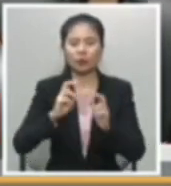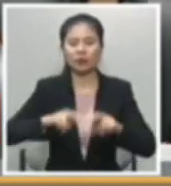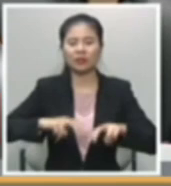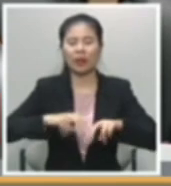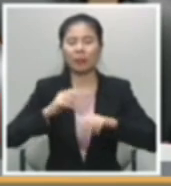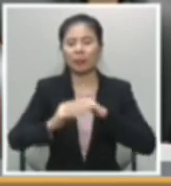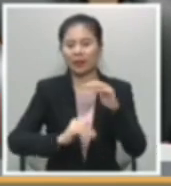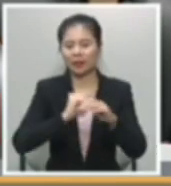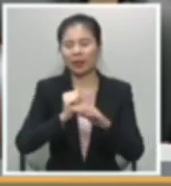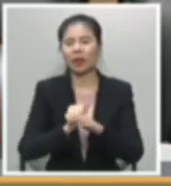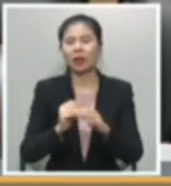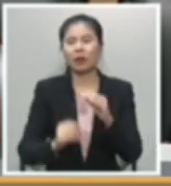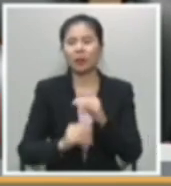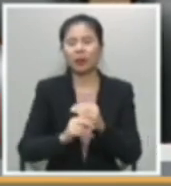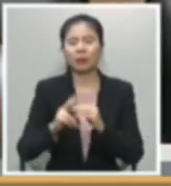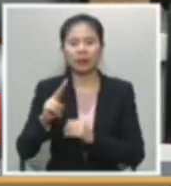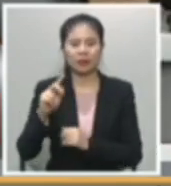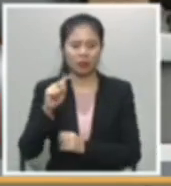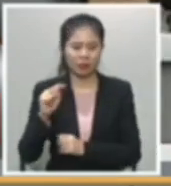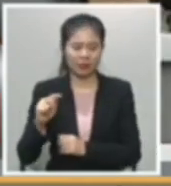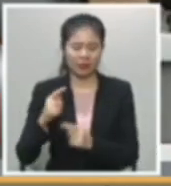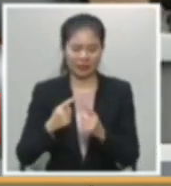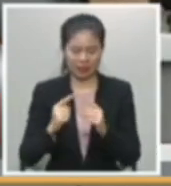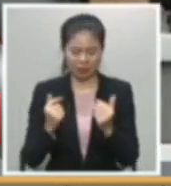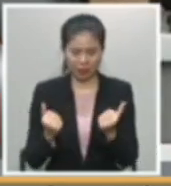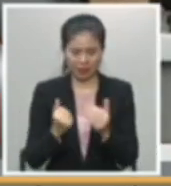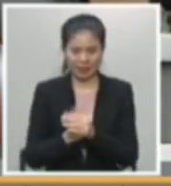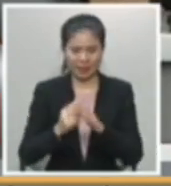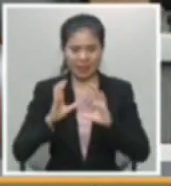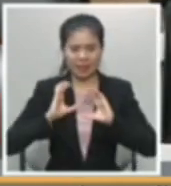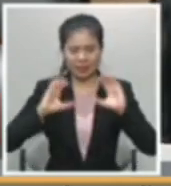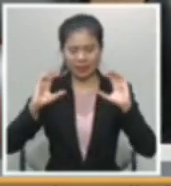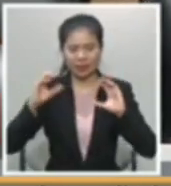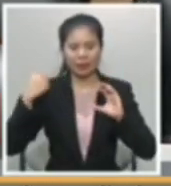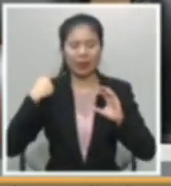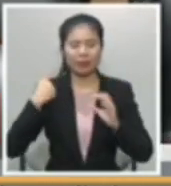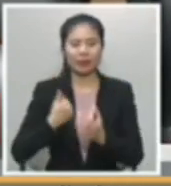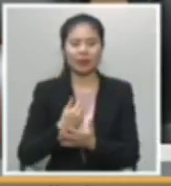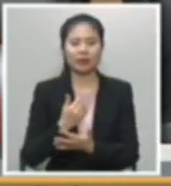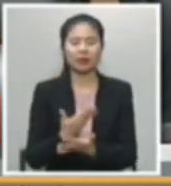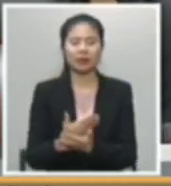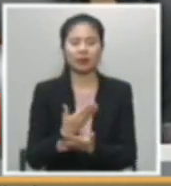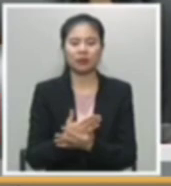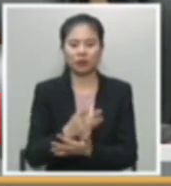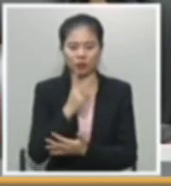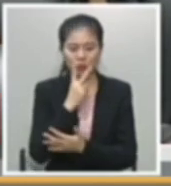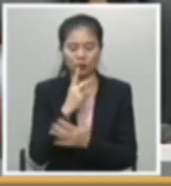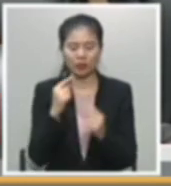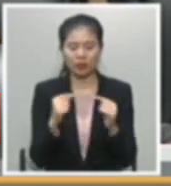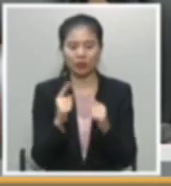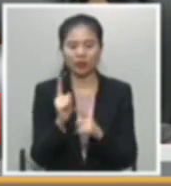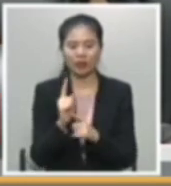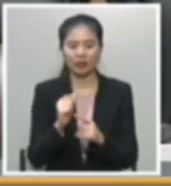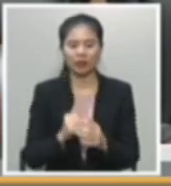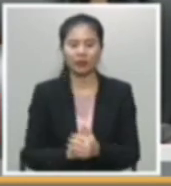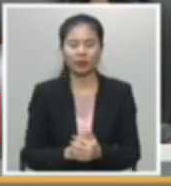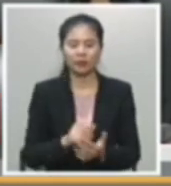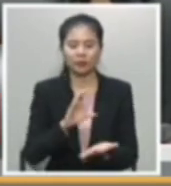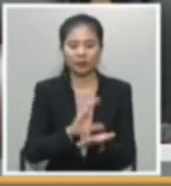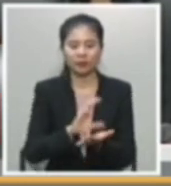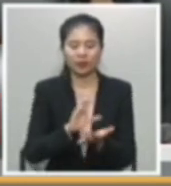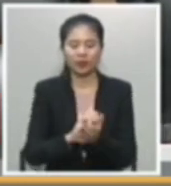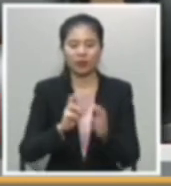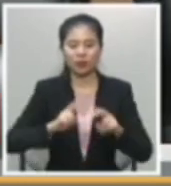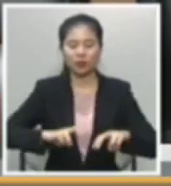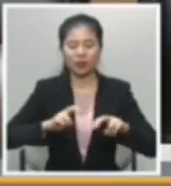ขึ้นไปถึง 2% ของ GDP แต่ตอนนี้นะครับท่านประธานงบที่ผมได้ดูเนี่ยงบประมาณที่เป็นการวิ